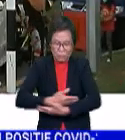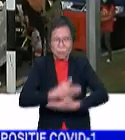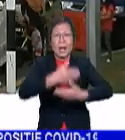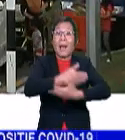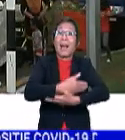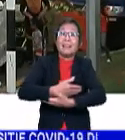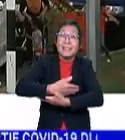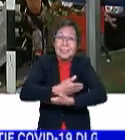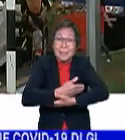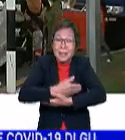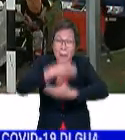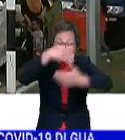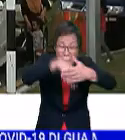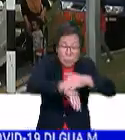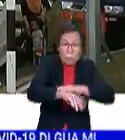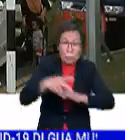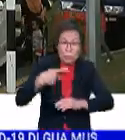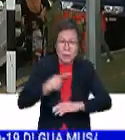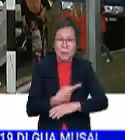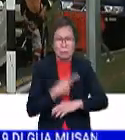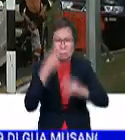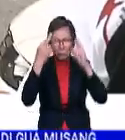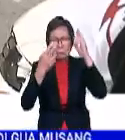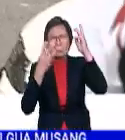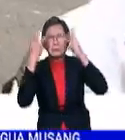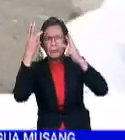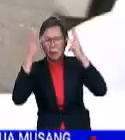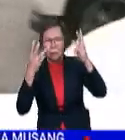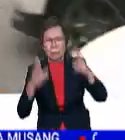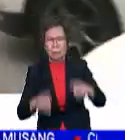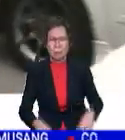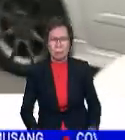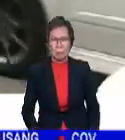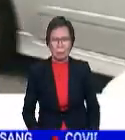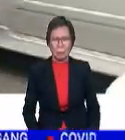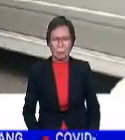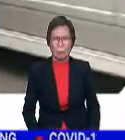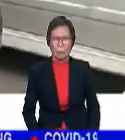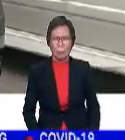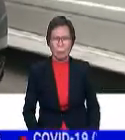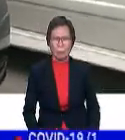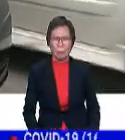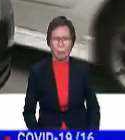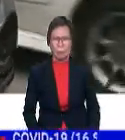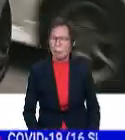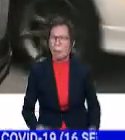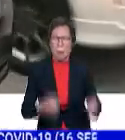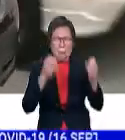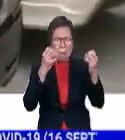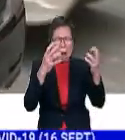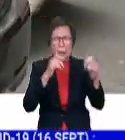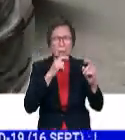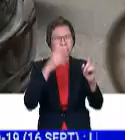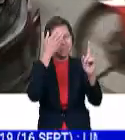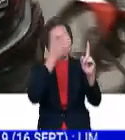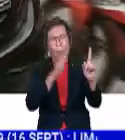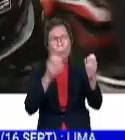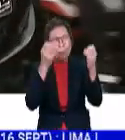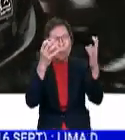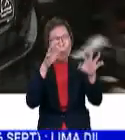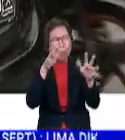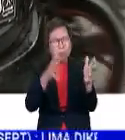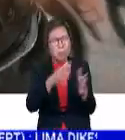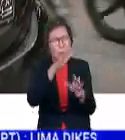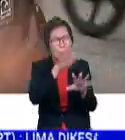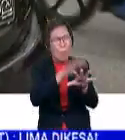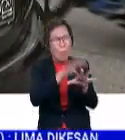dalam, itu dalam keadaan risau jugalah. Banyak tak ikut SOP. Semua ramai tak ikut SOP. Sebab apa kak? Tak tahulah,